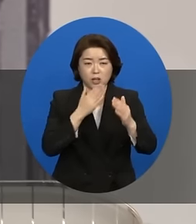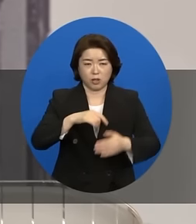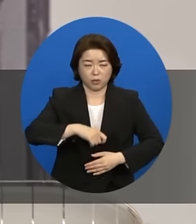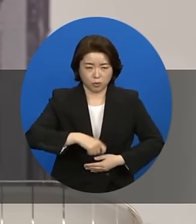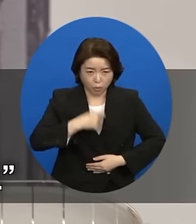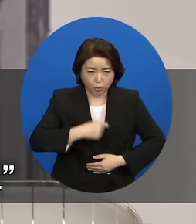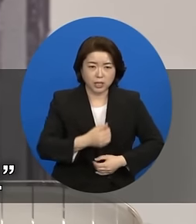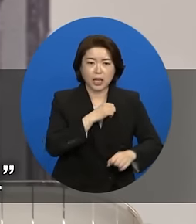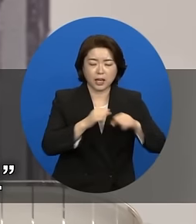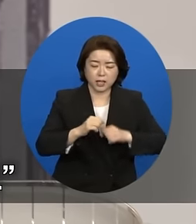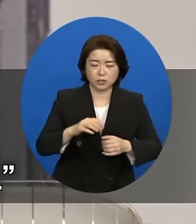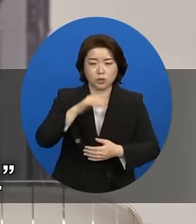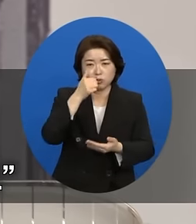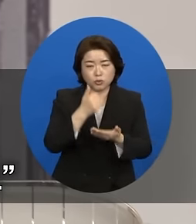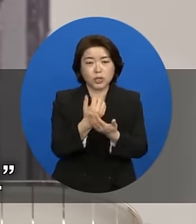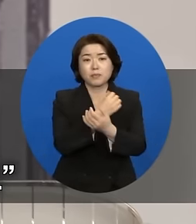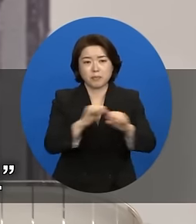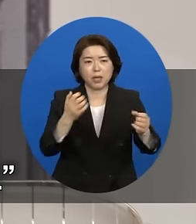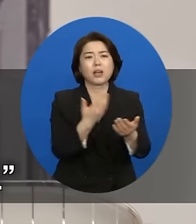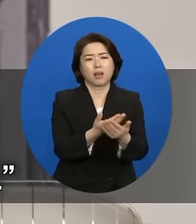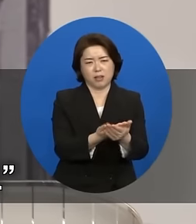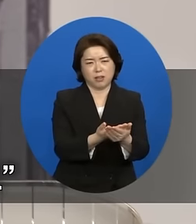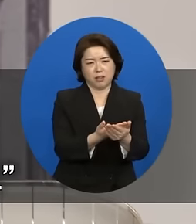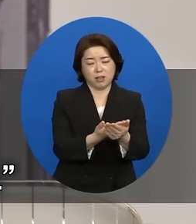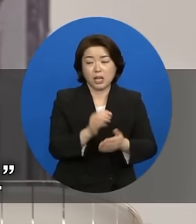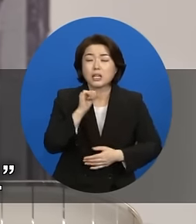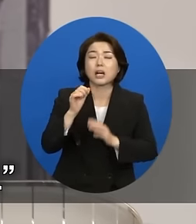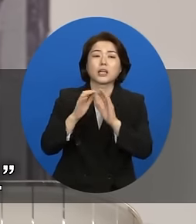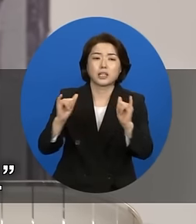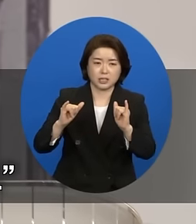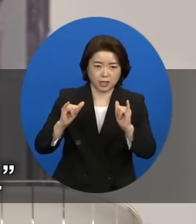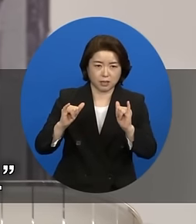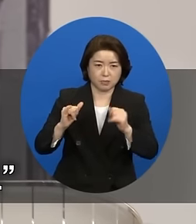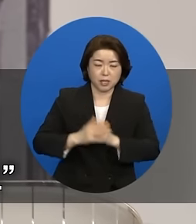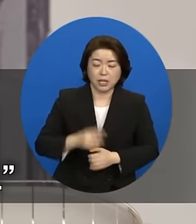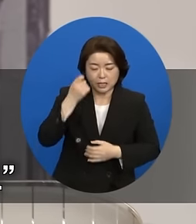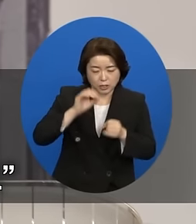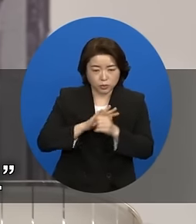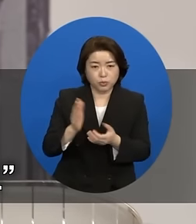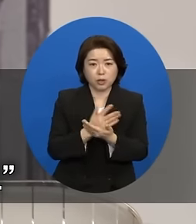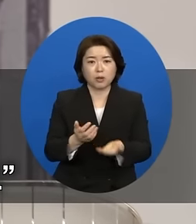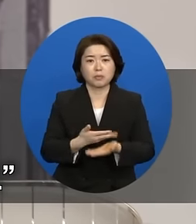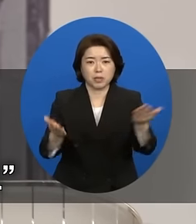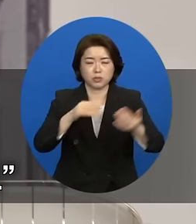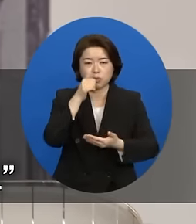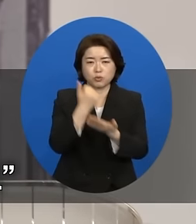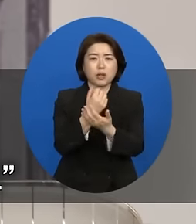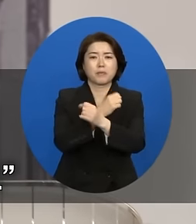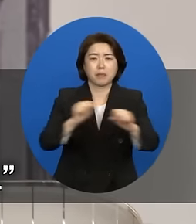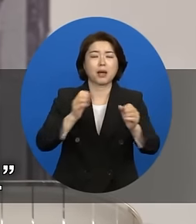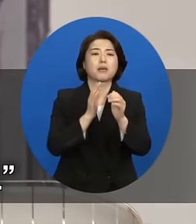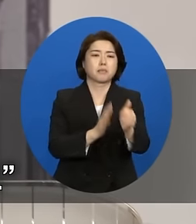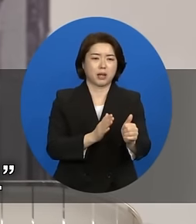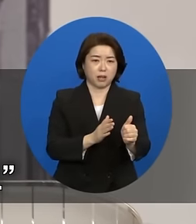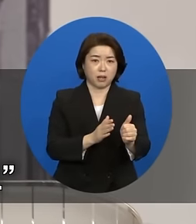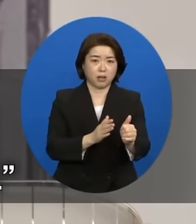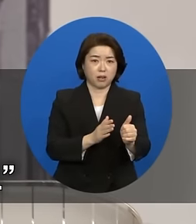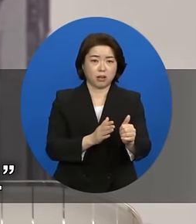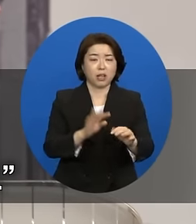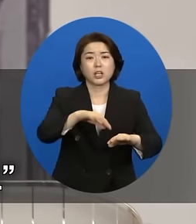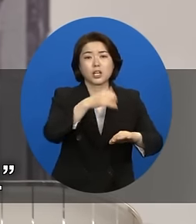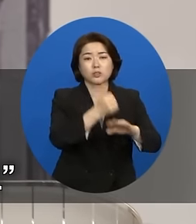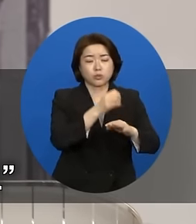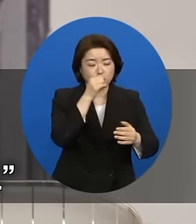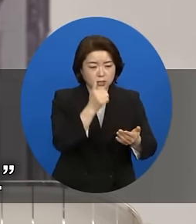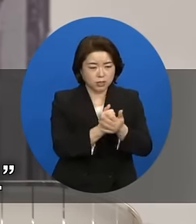죄를 속하시고, 죄가 있다는 거예요, 가난한 백성에게 자비를 베푸셔서 죄를 속하시기 바랍니다 라고 그 왕의